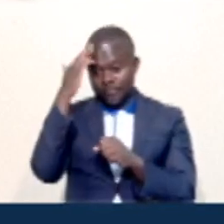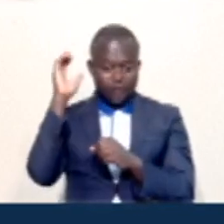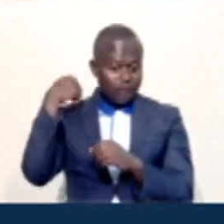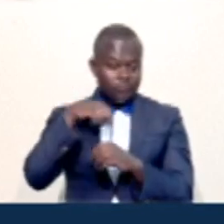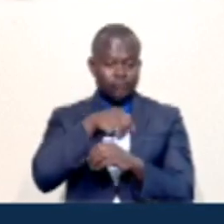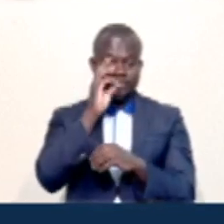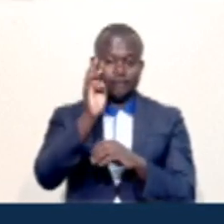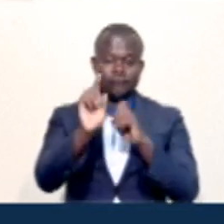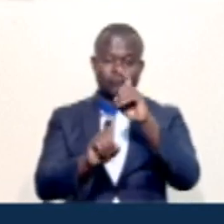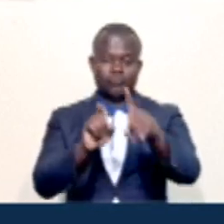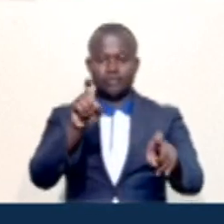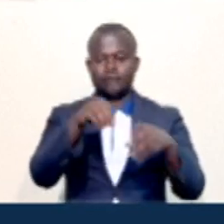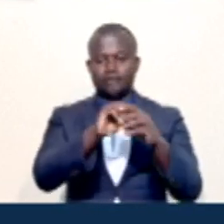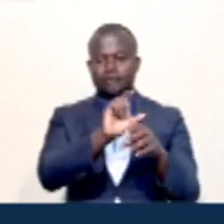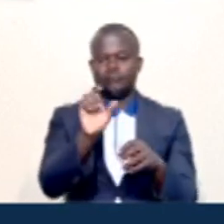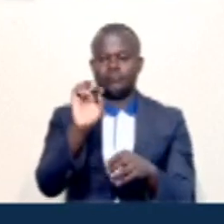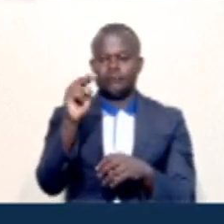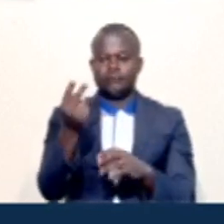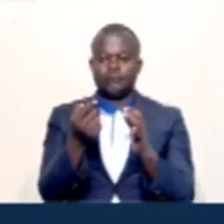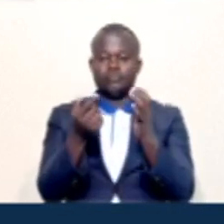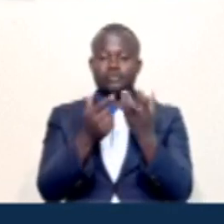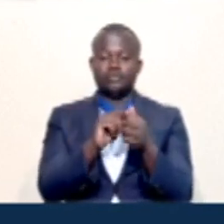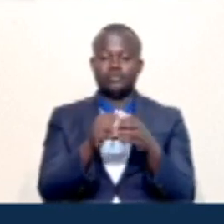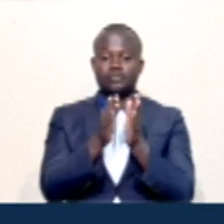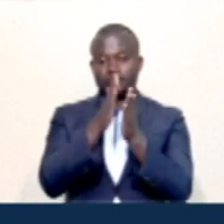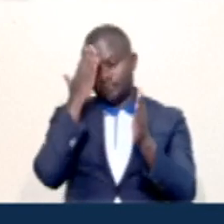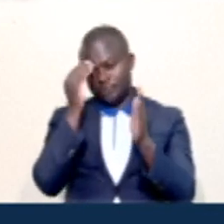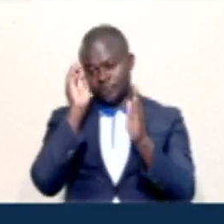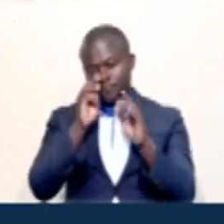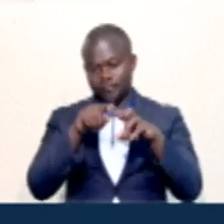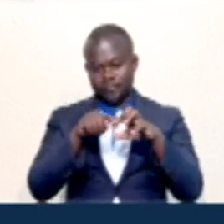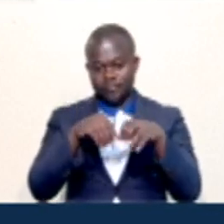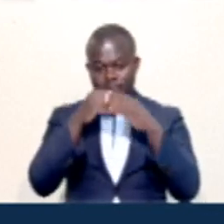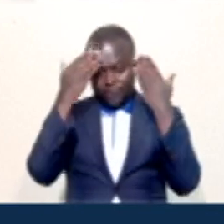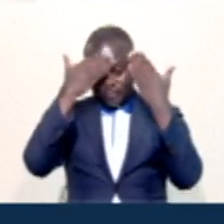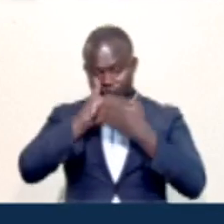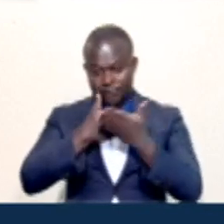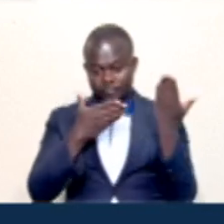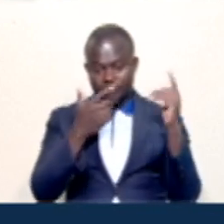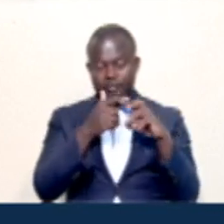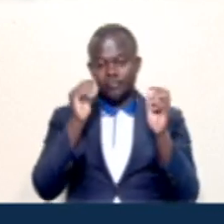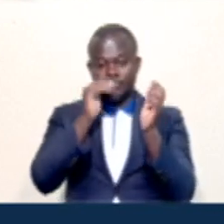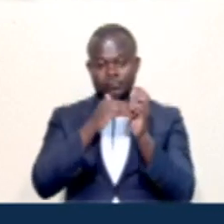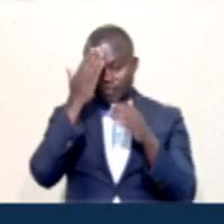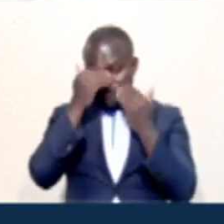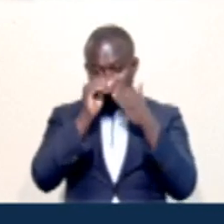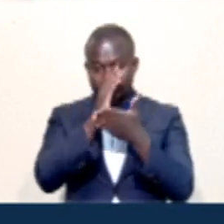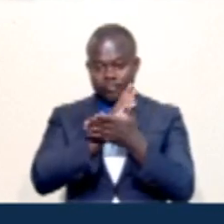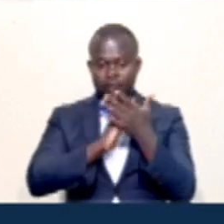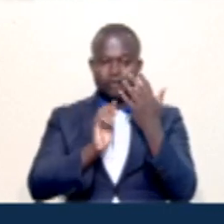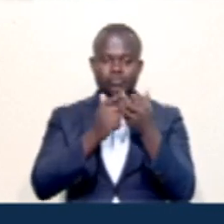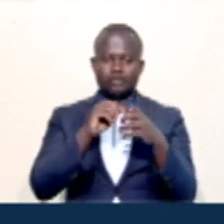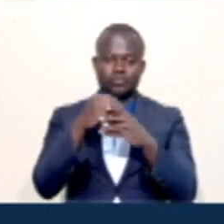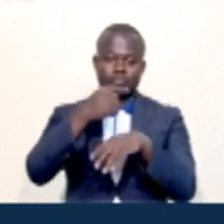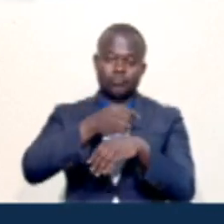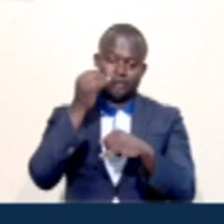yose bazabazwa muri ibi byumweru bibiri by'ibarura rusange, kuko azashingira kuri iri joro ry'ifatizo. Gusa kubera ko hari abiteze ko bashobora kuzabarurwa mu